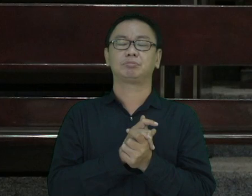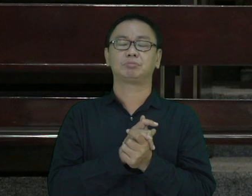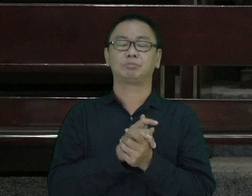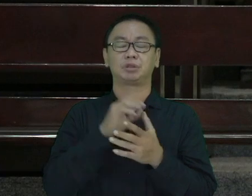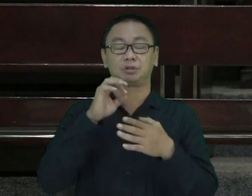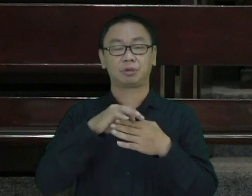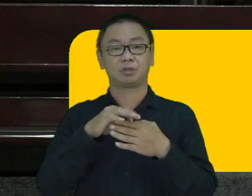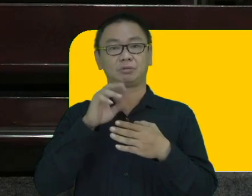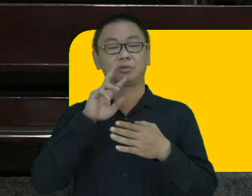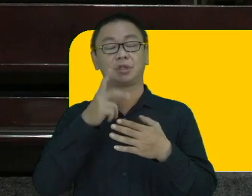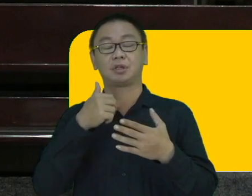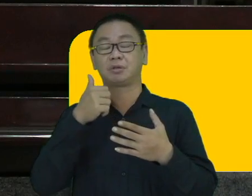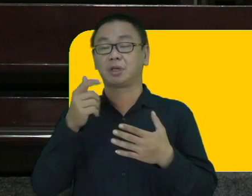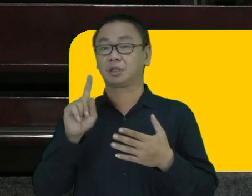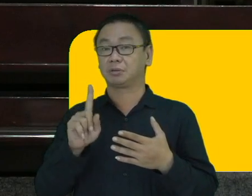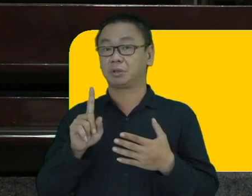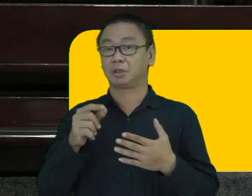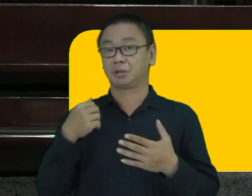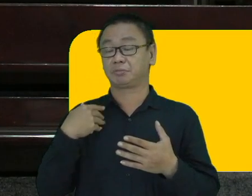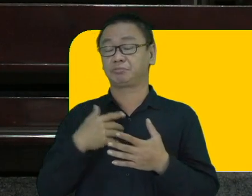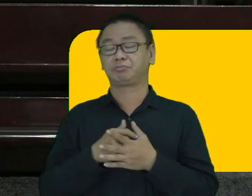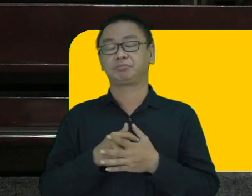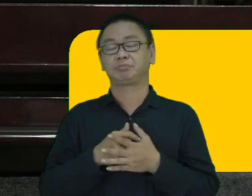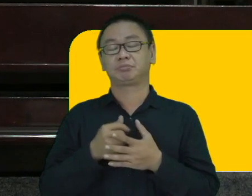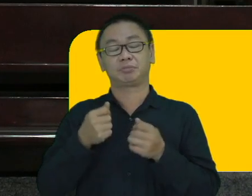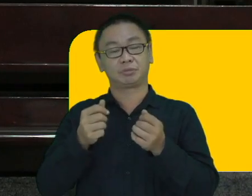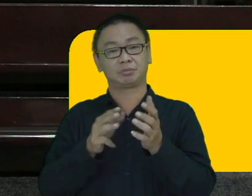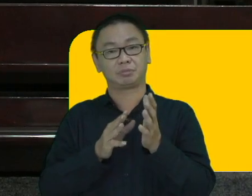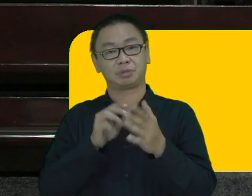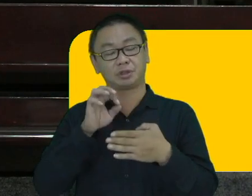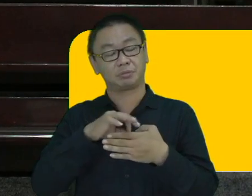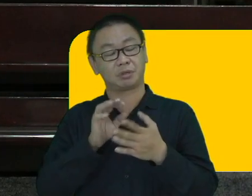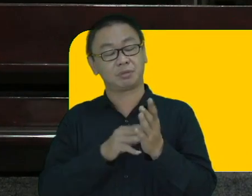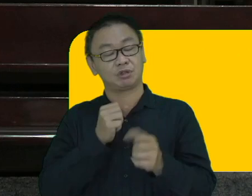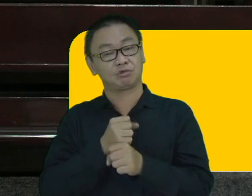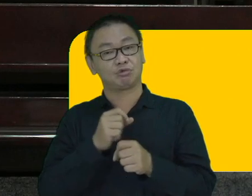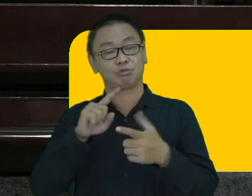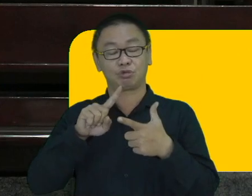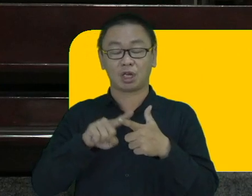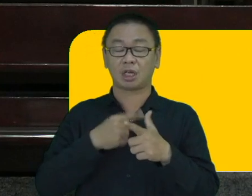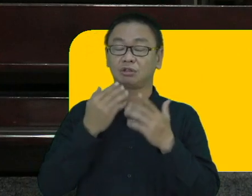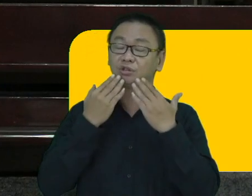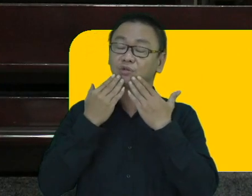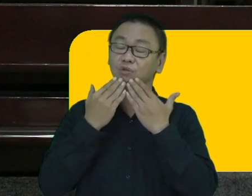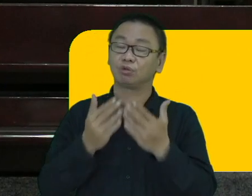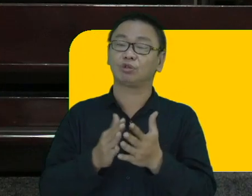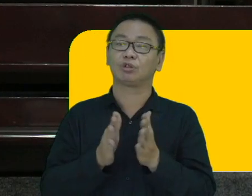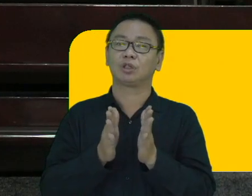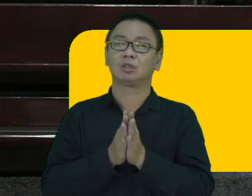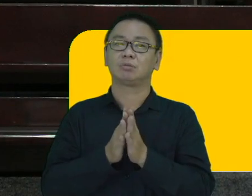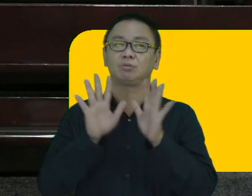dapat memberikan persembahan minggu, persembahan bulanan, persembahan syukur, dan